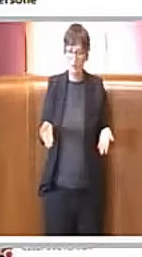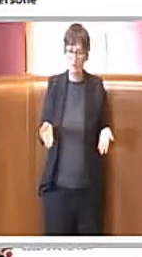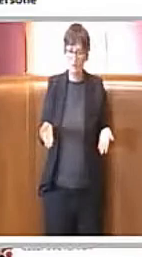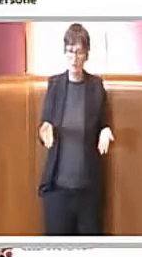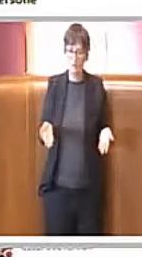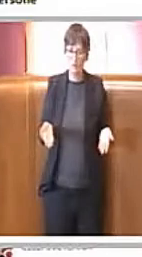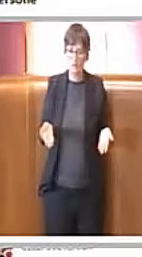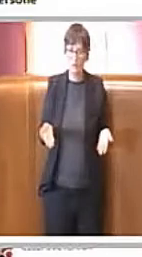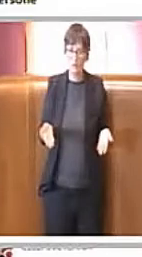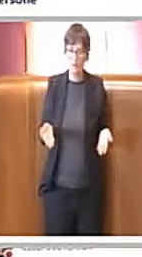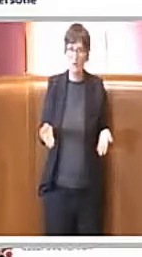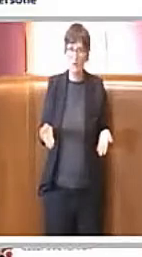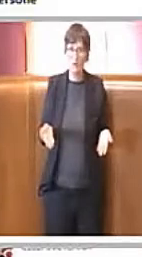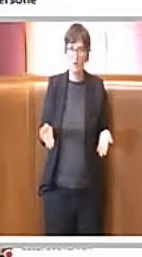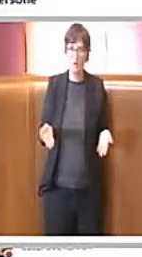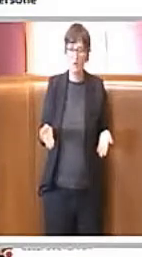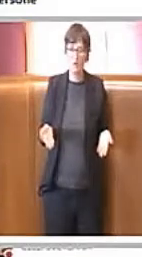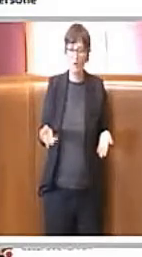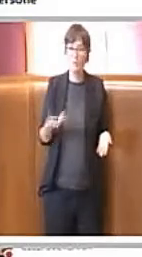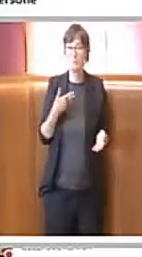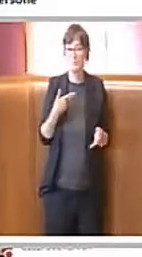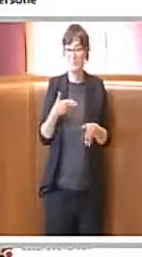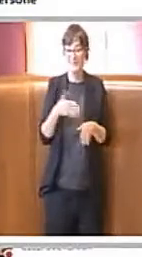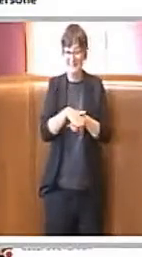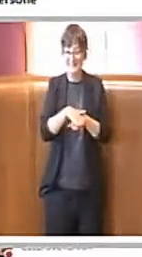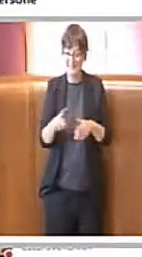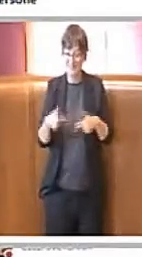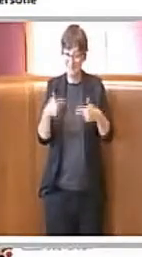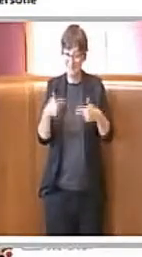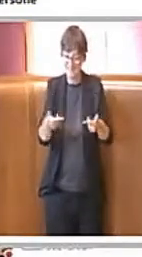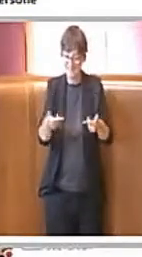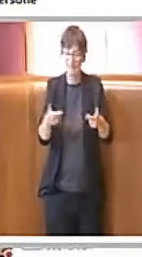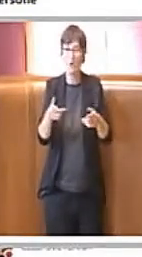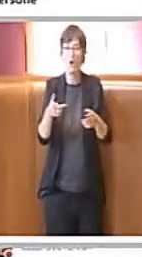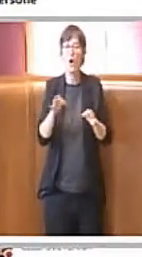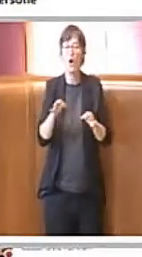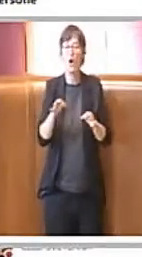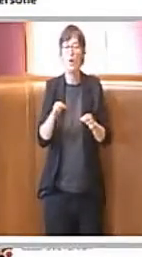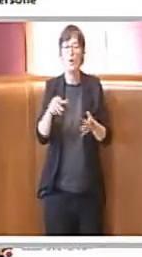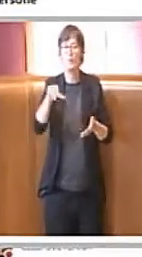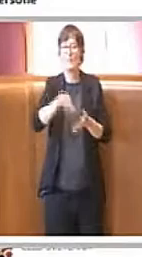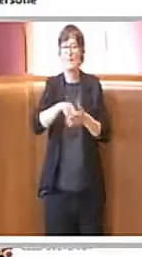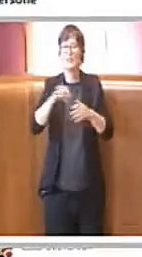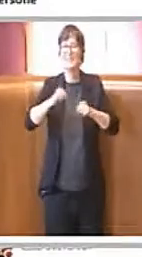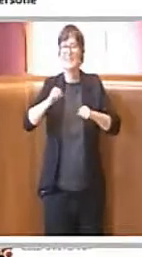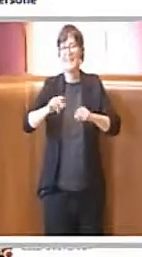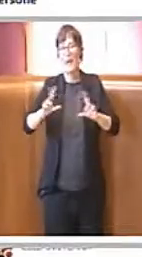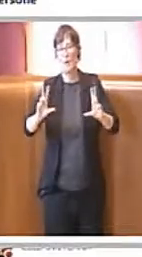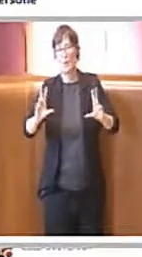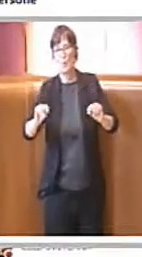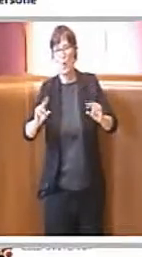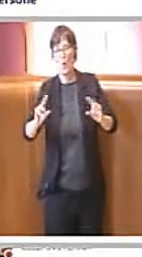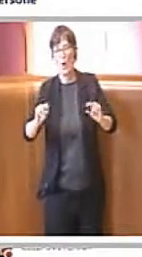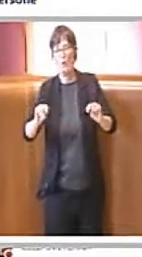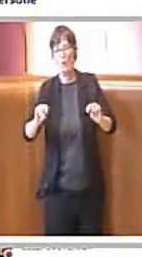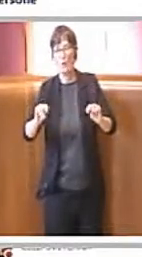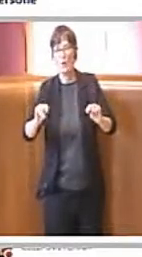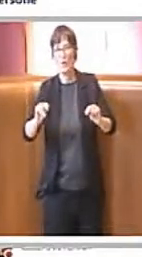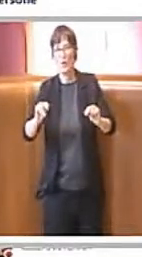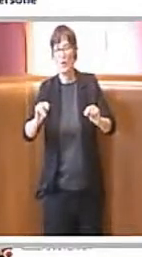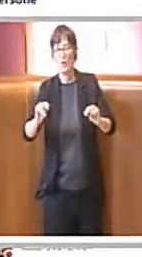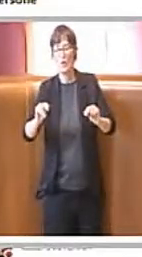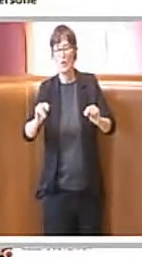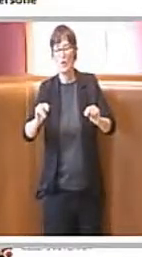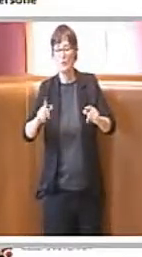che porta un servizio, che porta un presidio sanitario all'interno, appunto, un nuovo presidio sanitario. Quindi, insomma, veramente non riesco